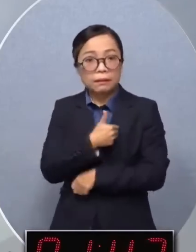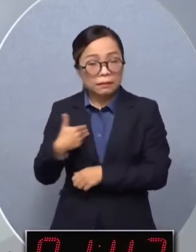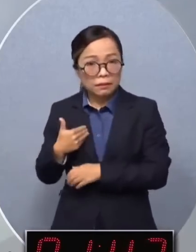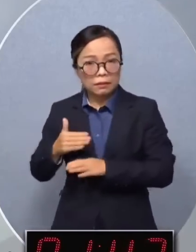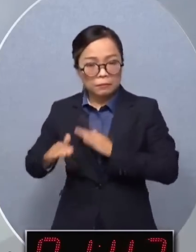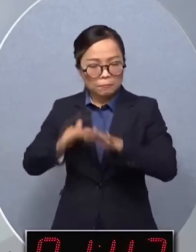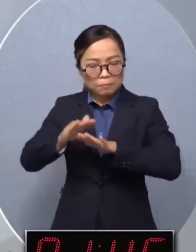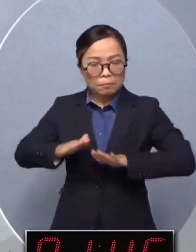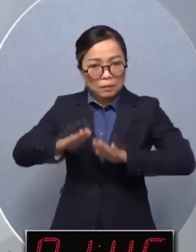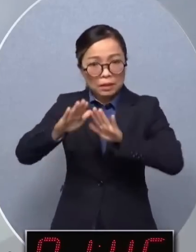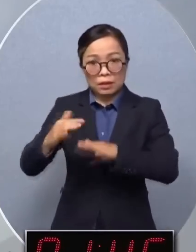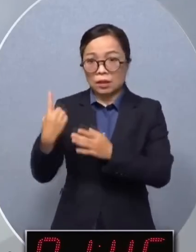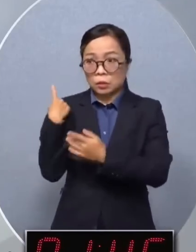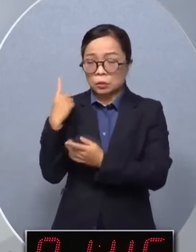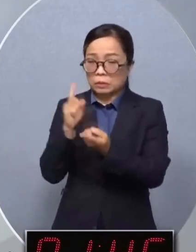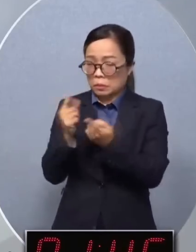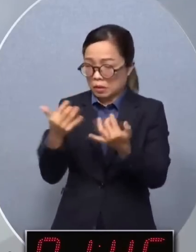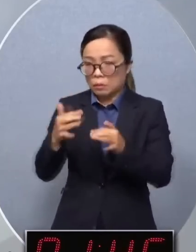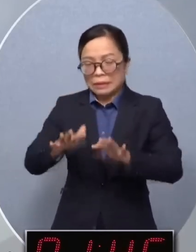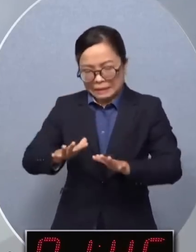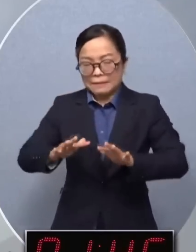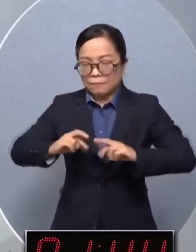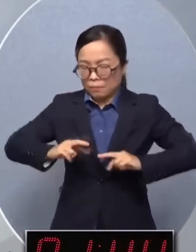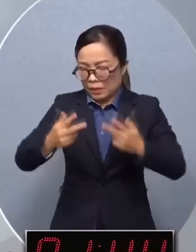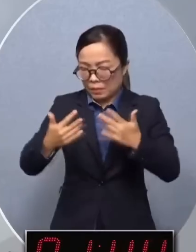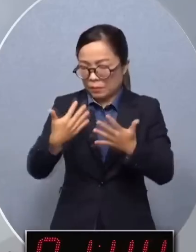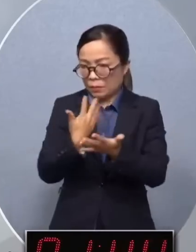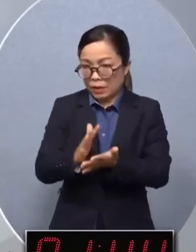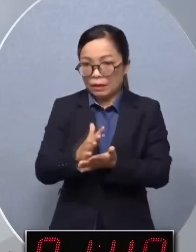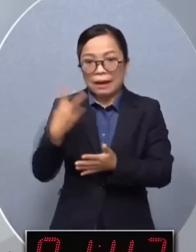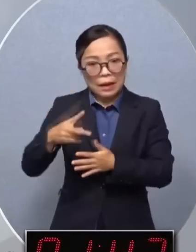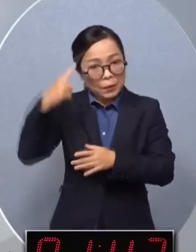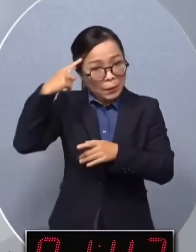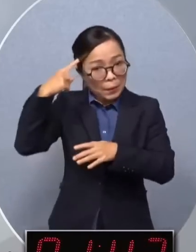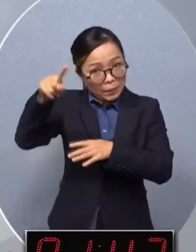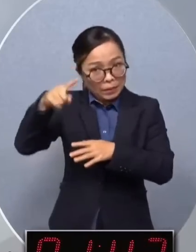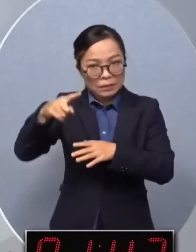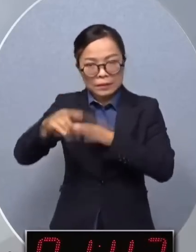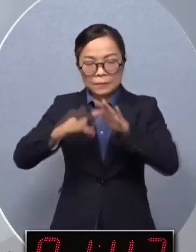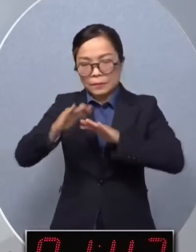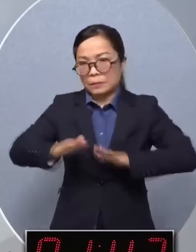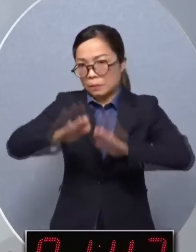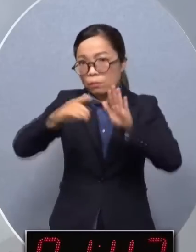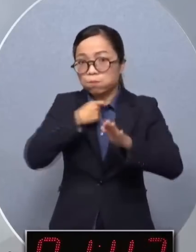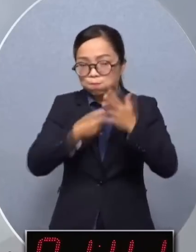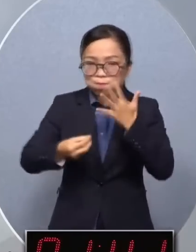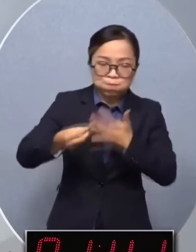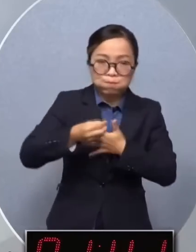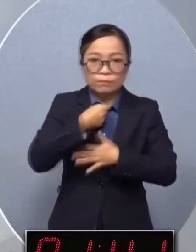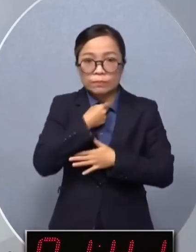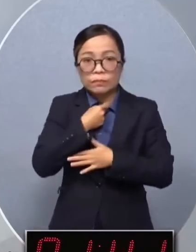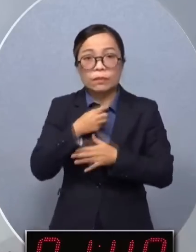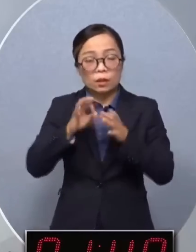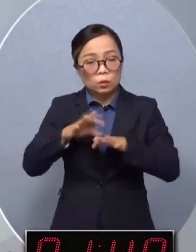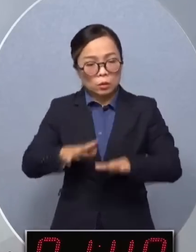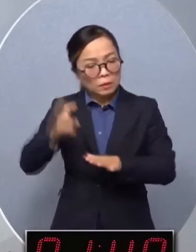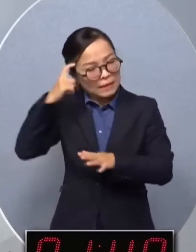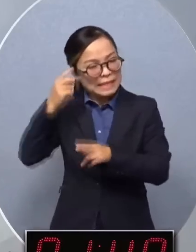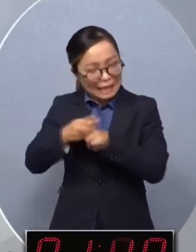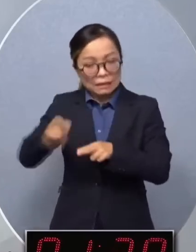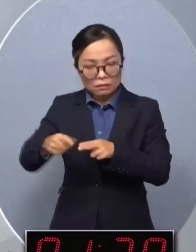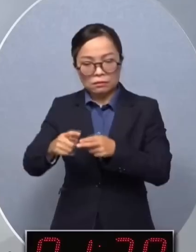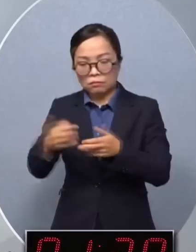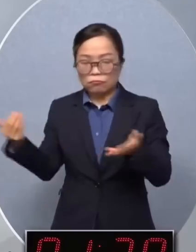碰到的问题今天要解决好，也要规划把明天做到更好。我抱着这样一个信念一路走过